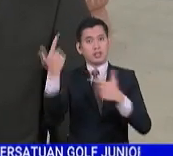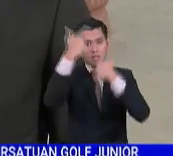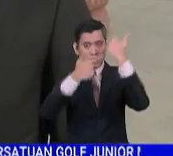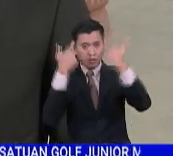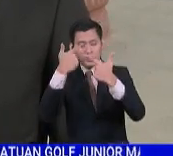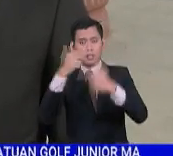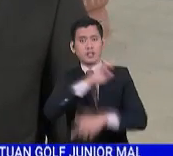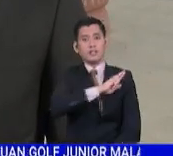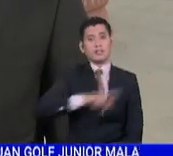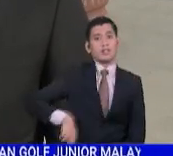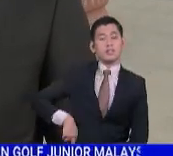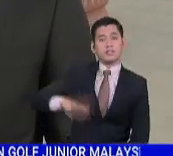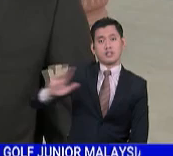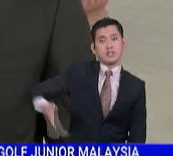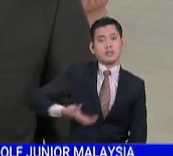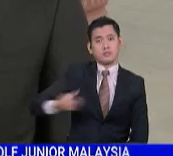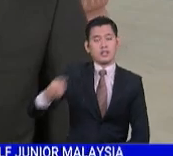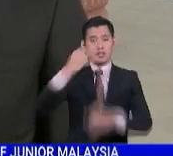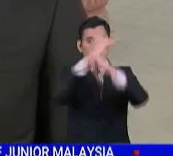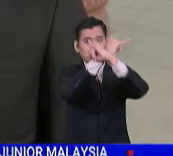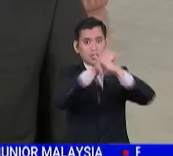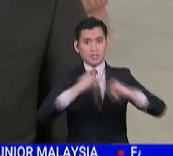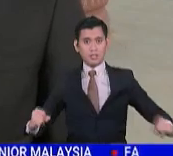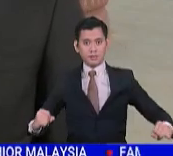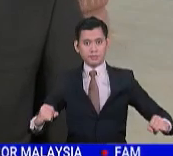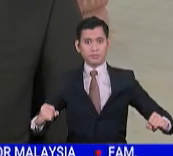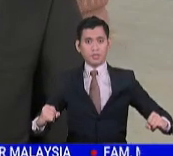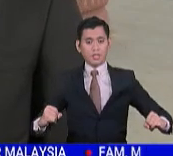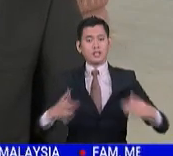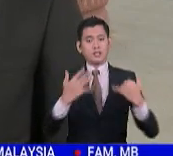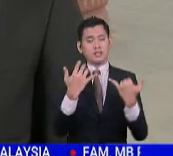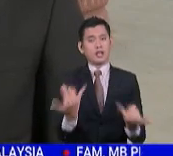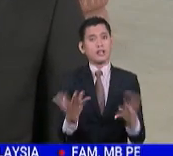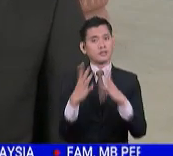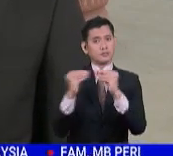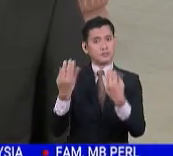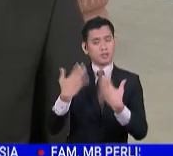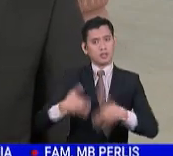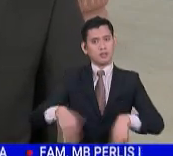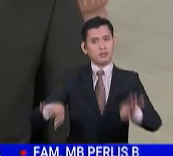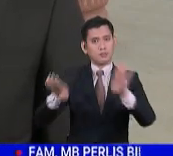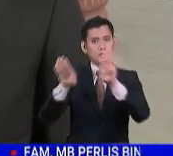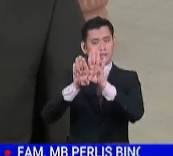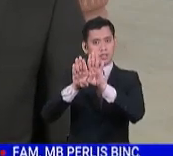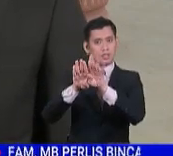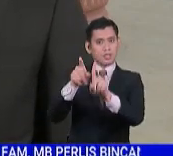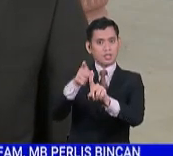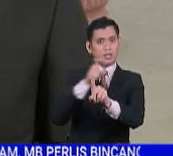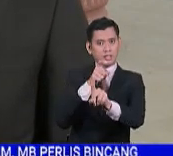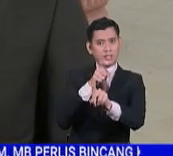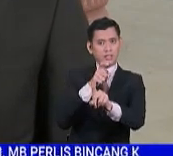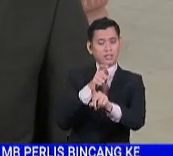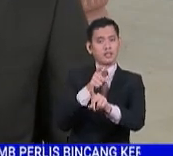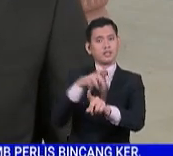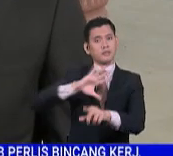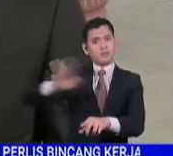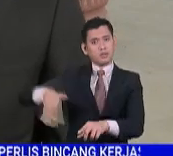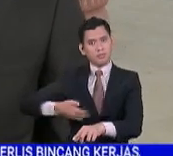Negara sekian laporan Muhammad Fathi Osman bersama juru kamera Muhammad Ismail marahimin dari Phnom phen untuk berita arti